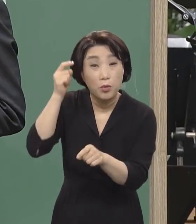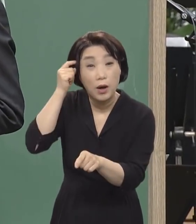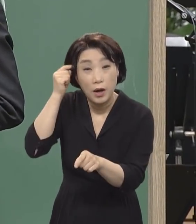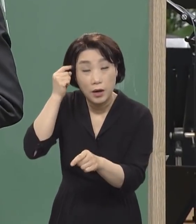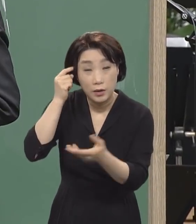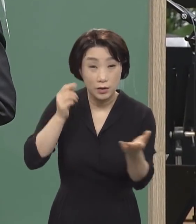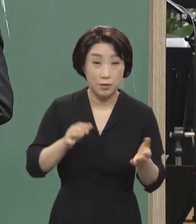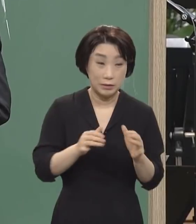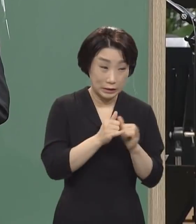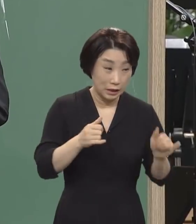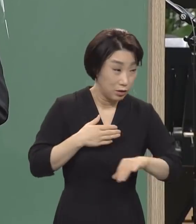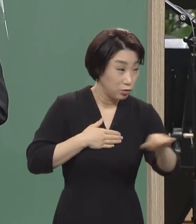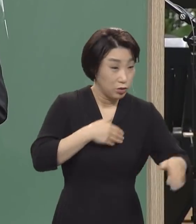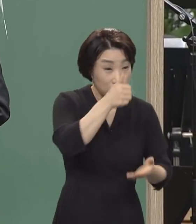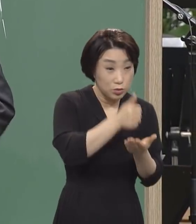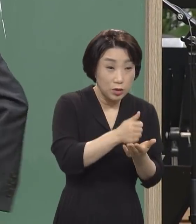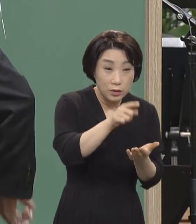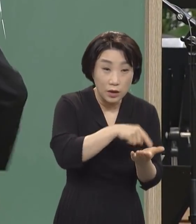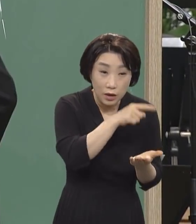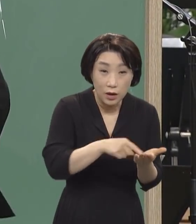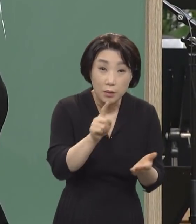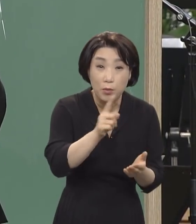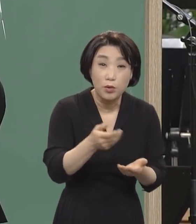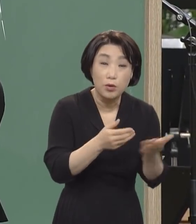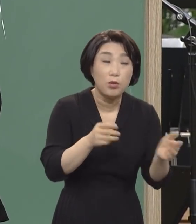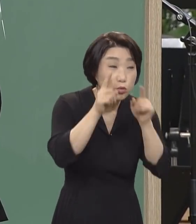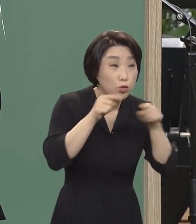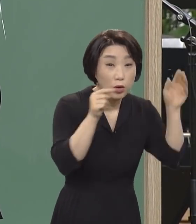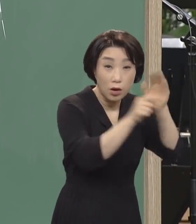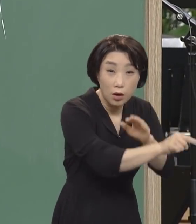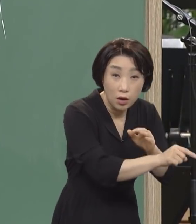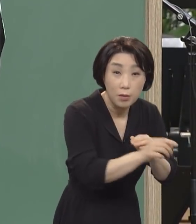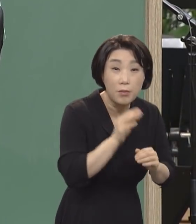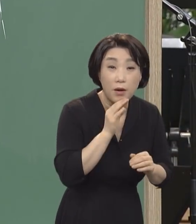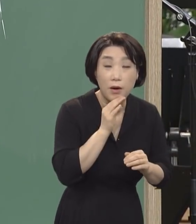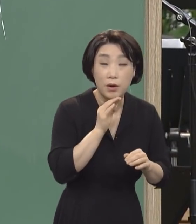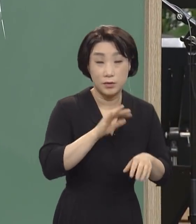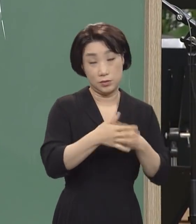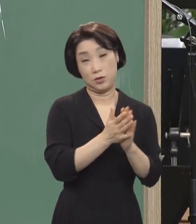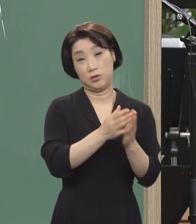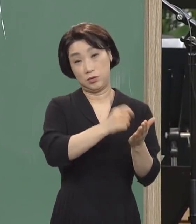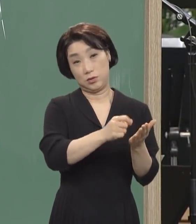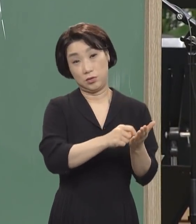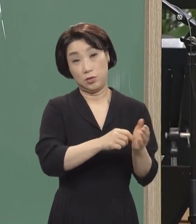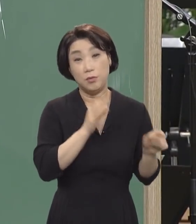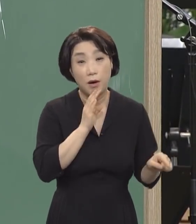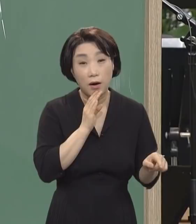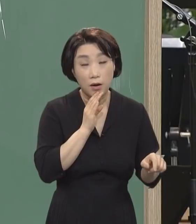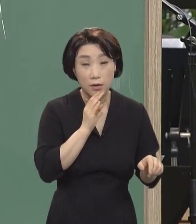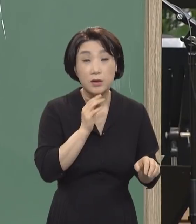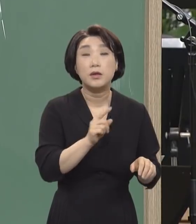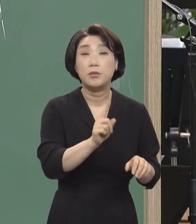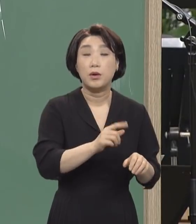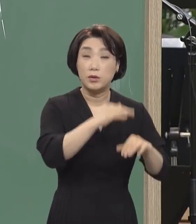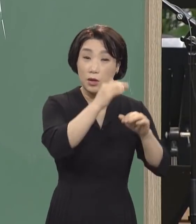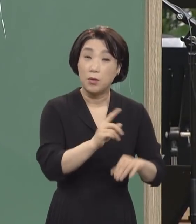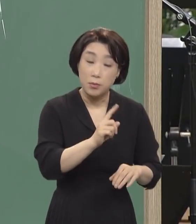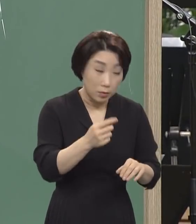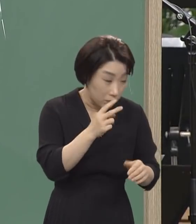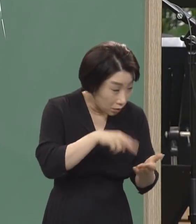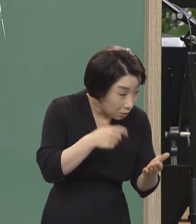우리 죄값은 지옥가야 된다 이 말을 성경에 기록한 사망이라고 했어요 사망